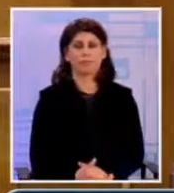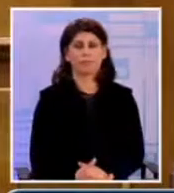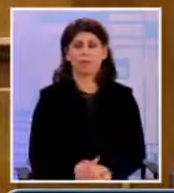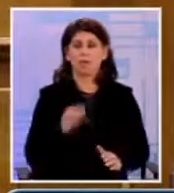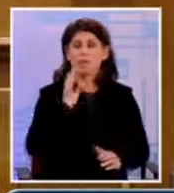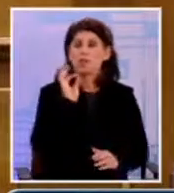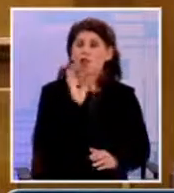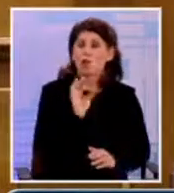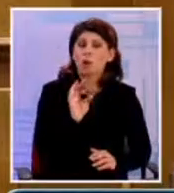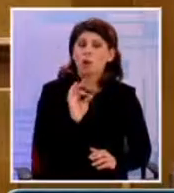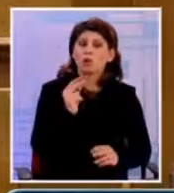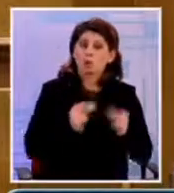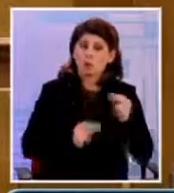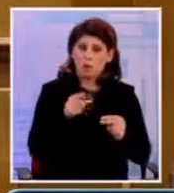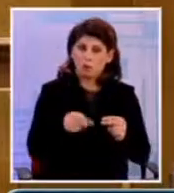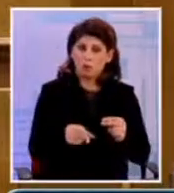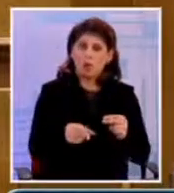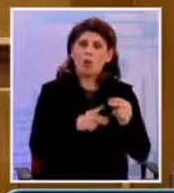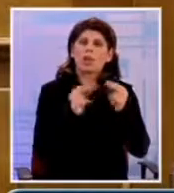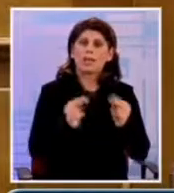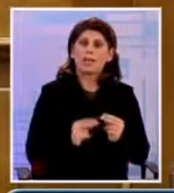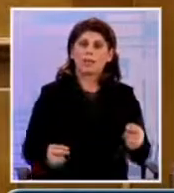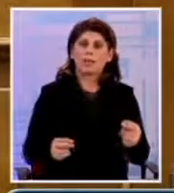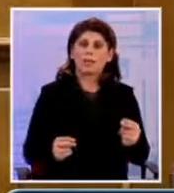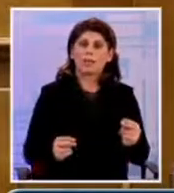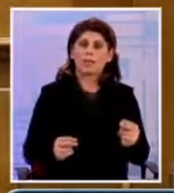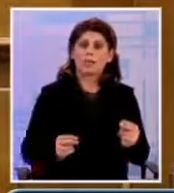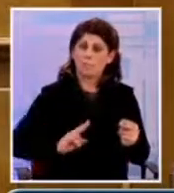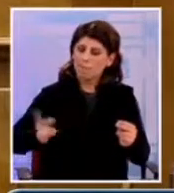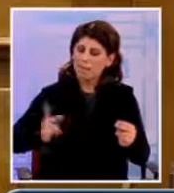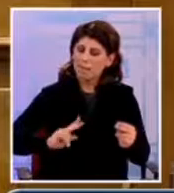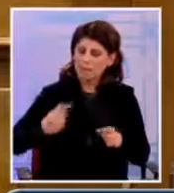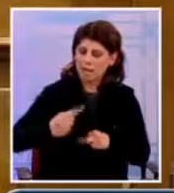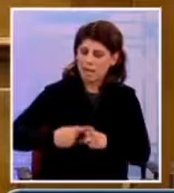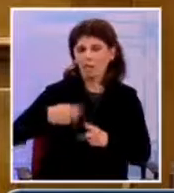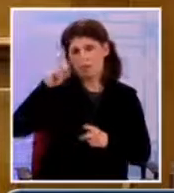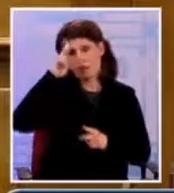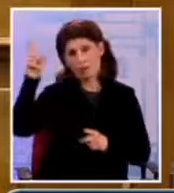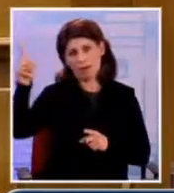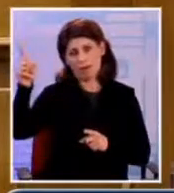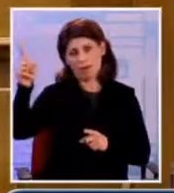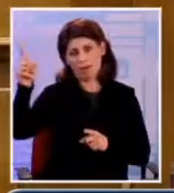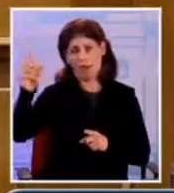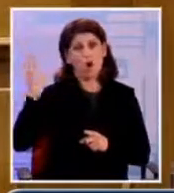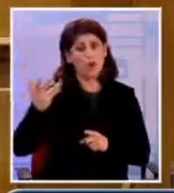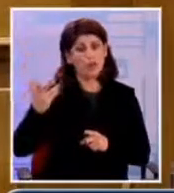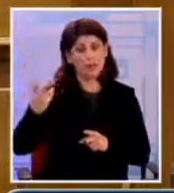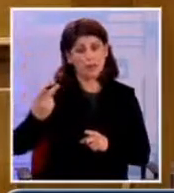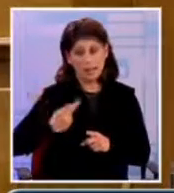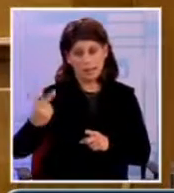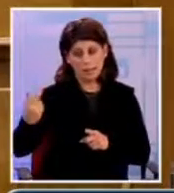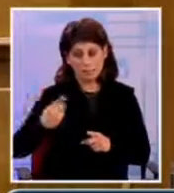Επιδιώκουμε όμως το πρόβλημα αυτό να λυθεί σε διμερές επίπεδο. Όταν τίθεται σε διμερές επίπεδο,